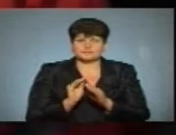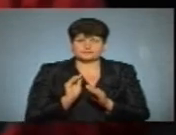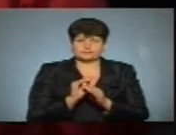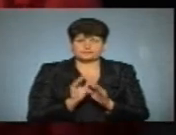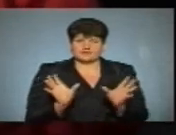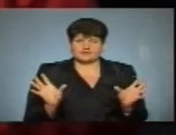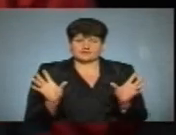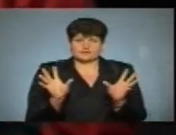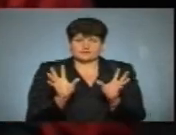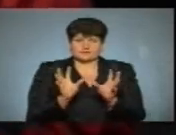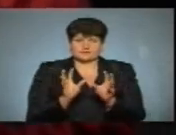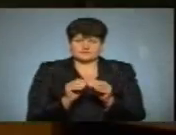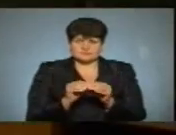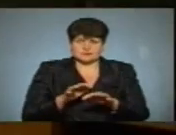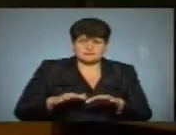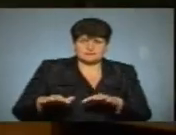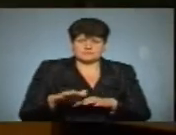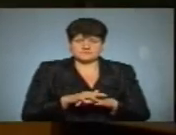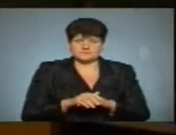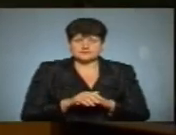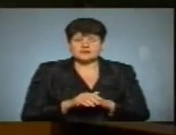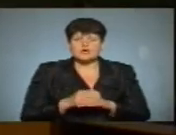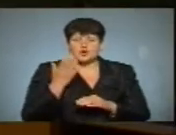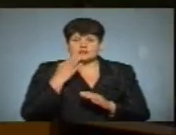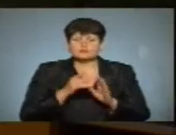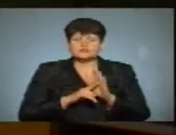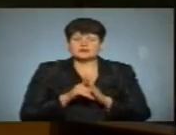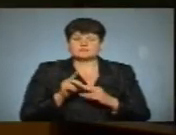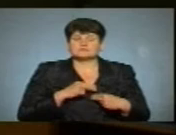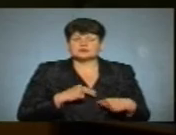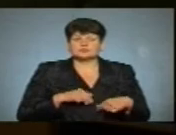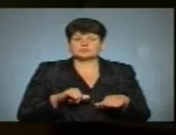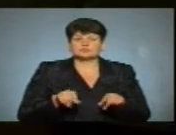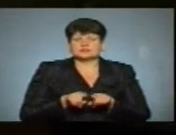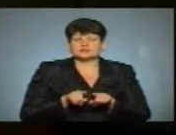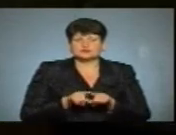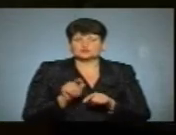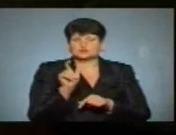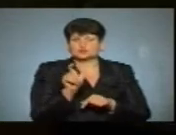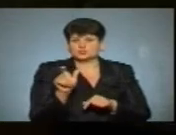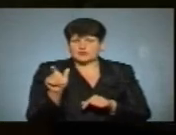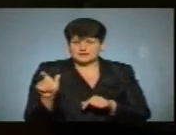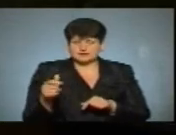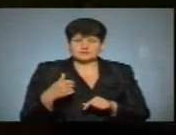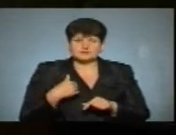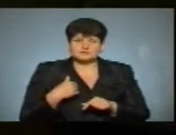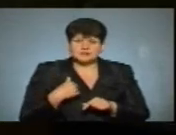весь творчий склад, масові сцени. Коли ми починаємо працю, у нас теж такі дуетні. Спочатку ми